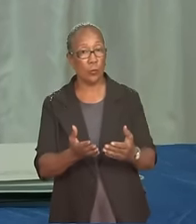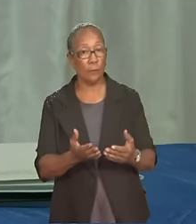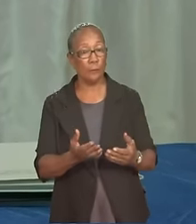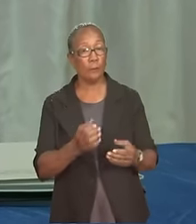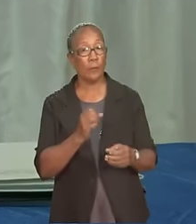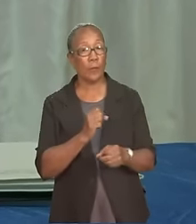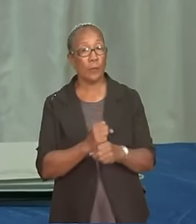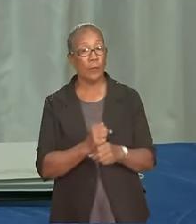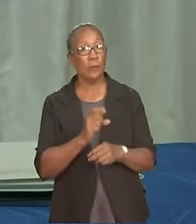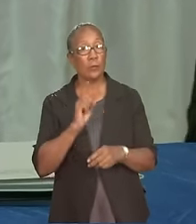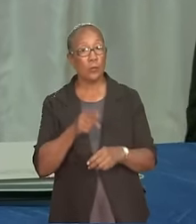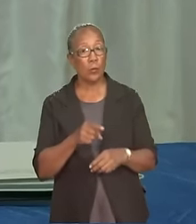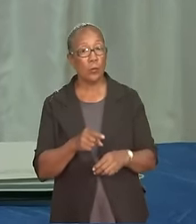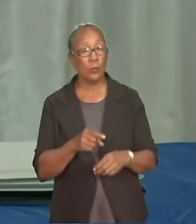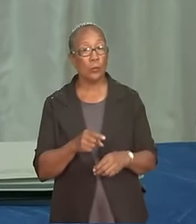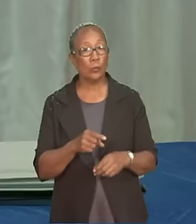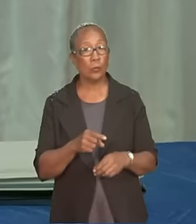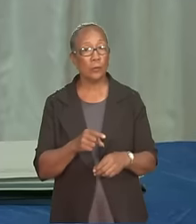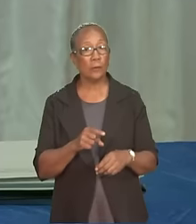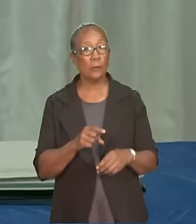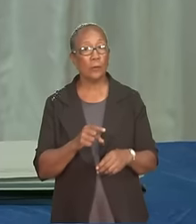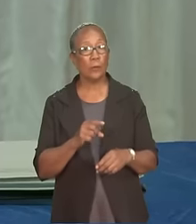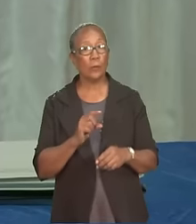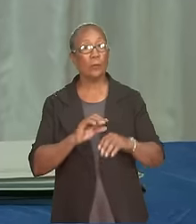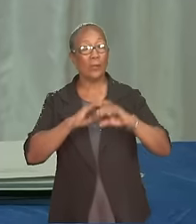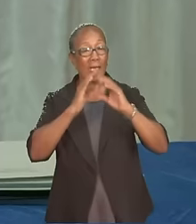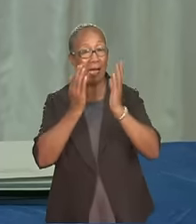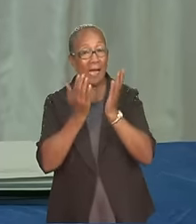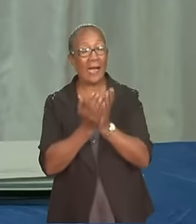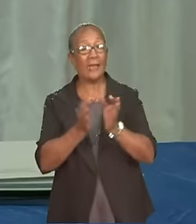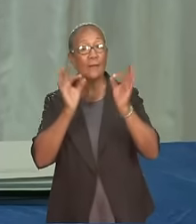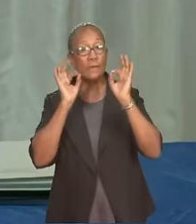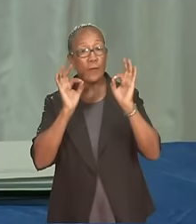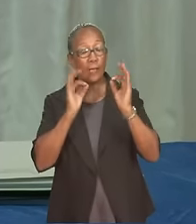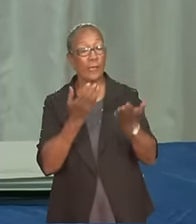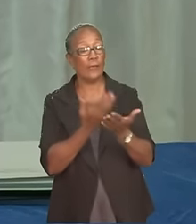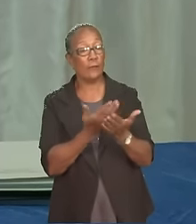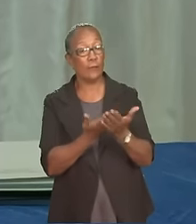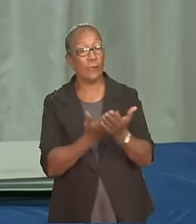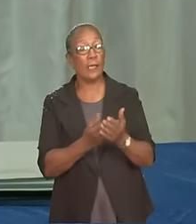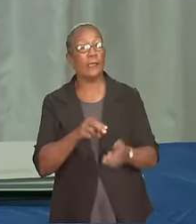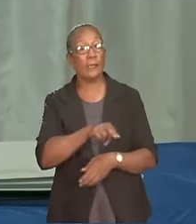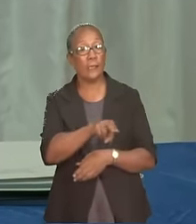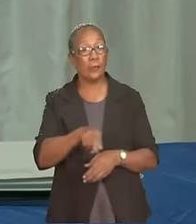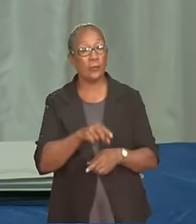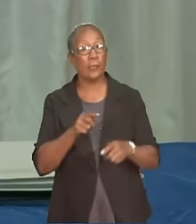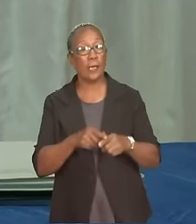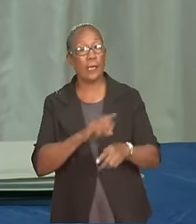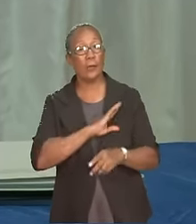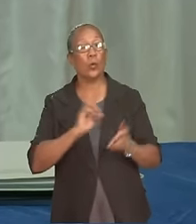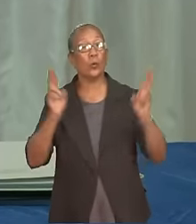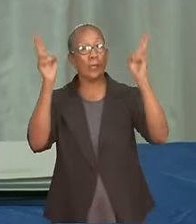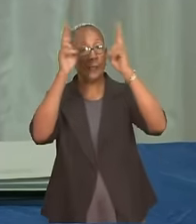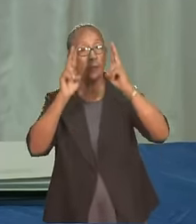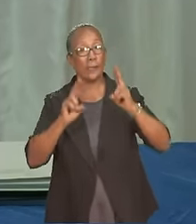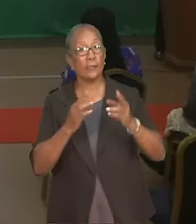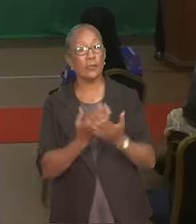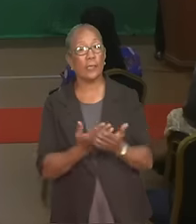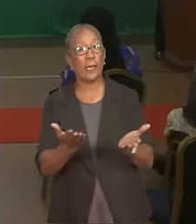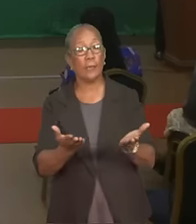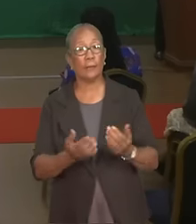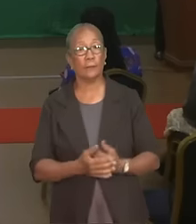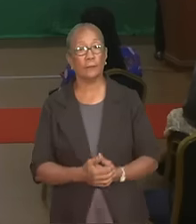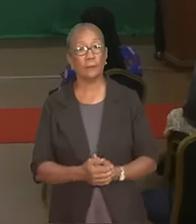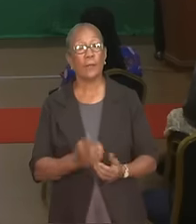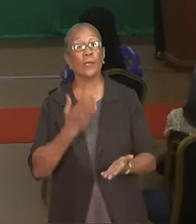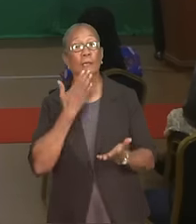zodat Zorg en Hoop kan voldoen aan alle veiligheidsvereisten, zowel nationaal als internationaal. Ja,